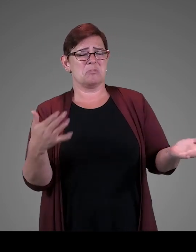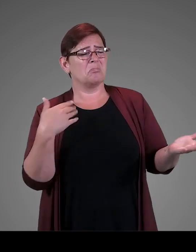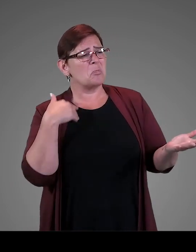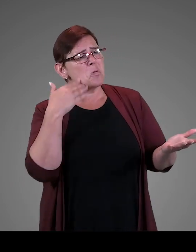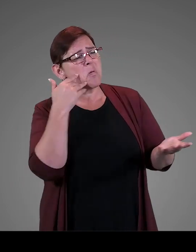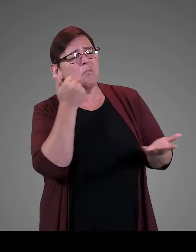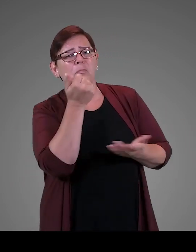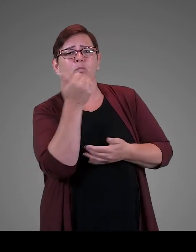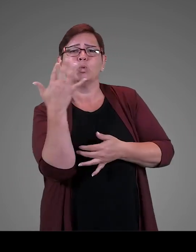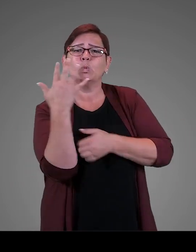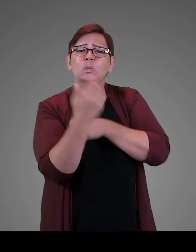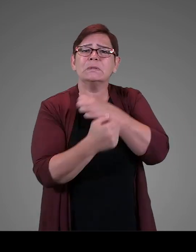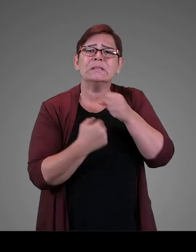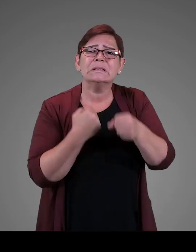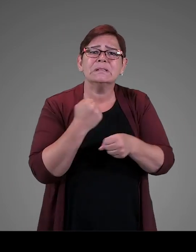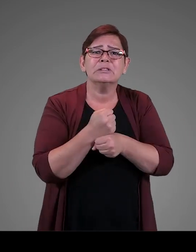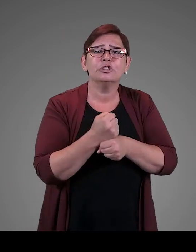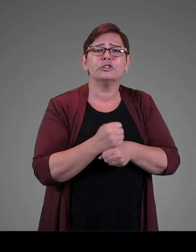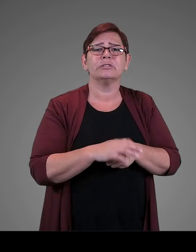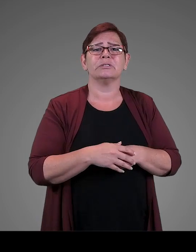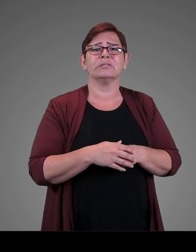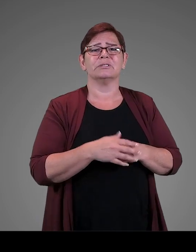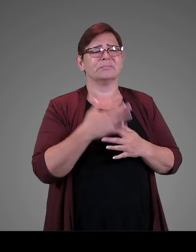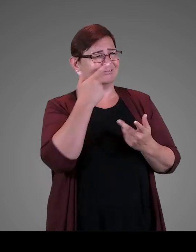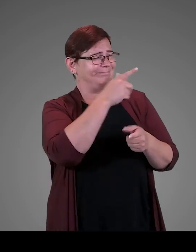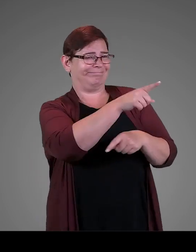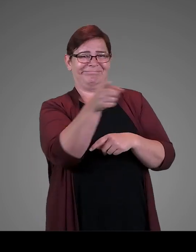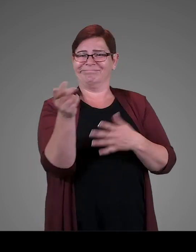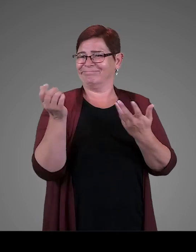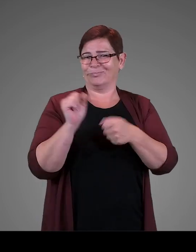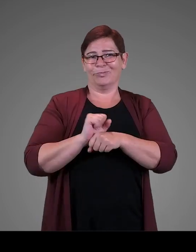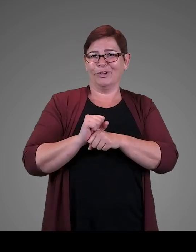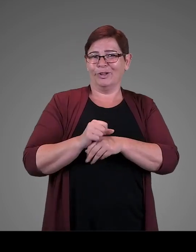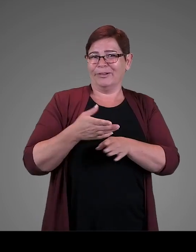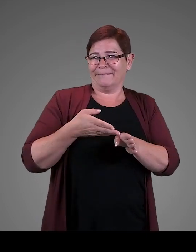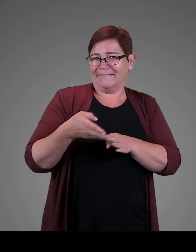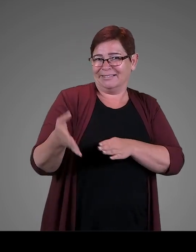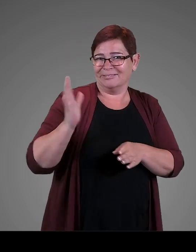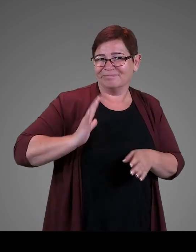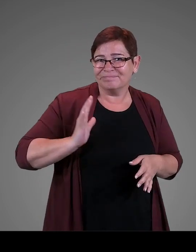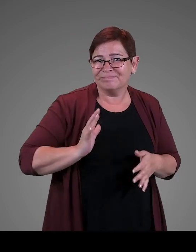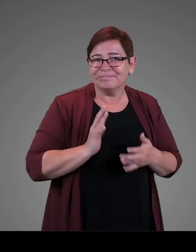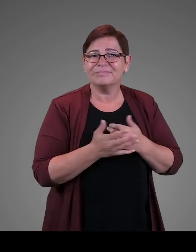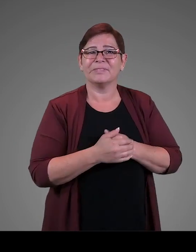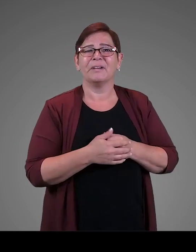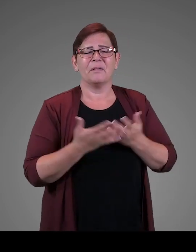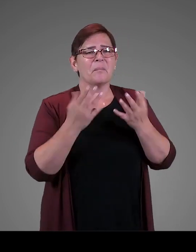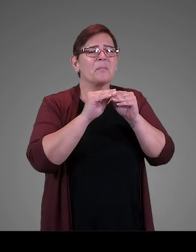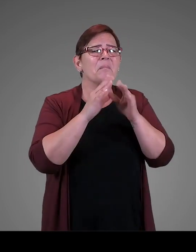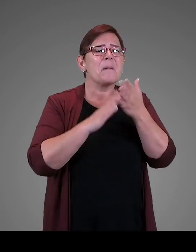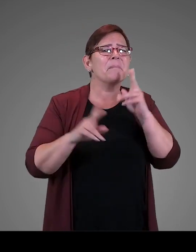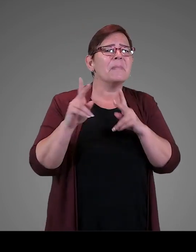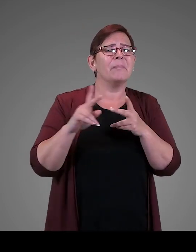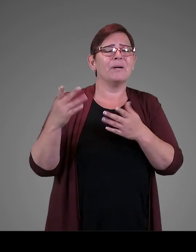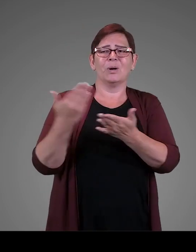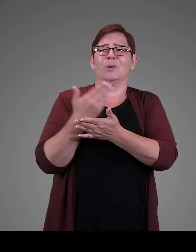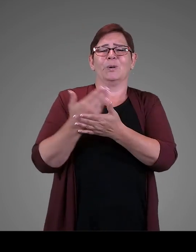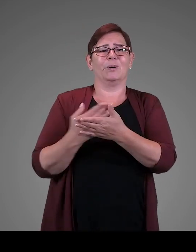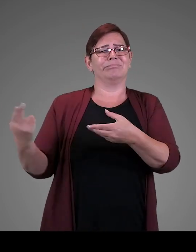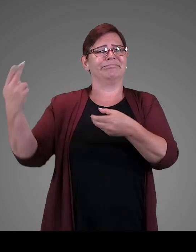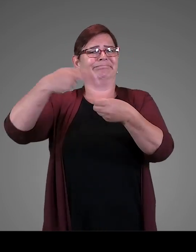la salle, j'en connais depuis quelques années, parce que vous travaillez longtemps dans le milieu. Mais il y en a des gens qui viennent